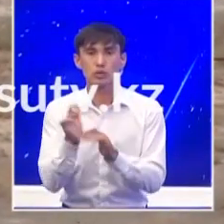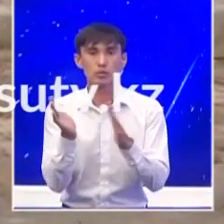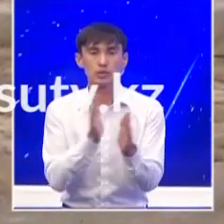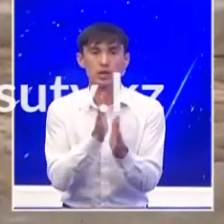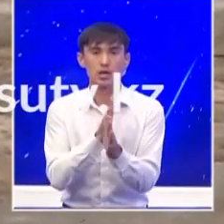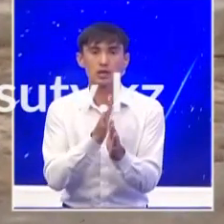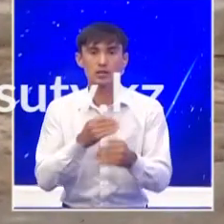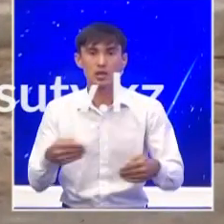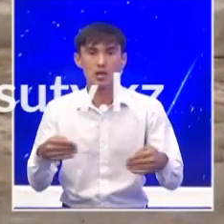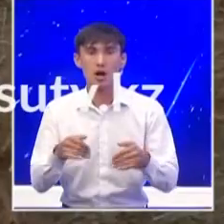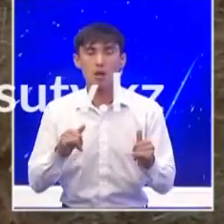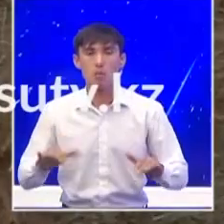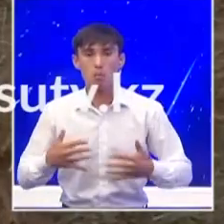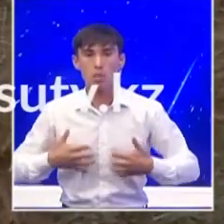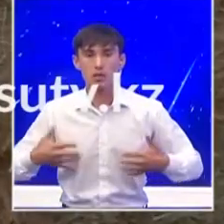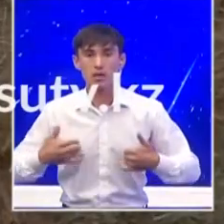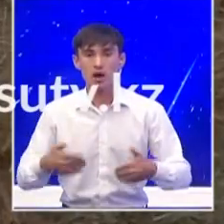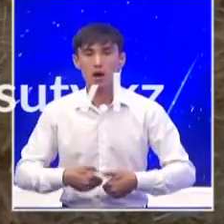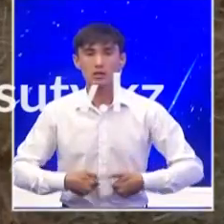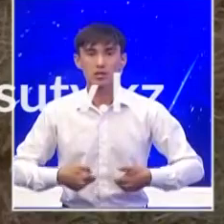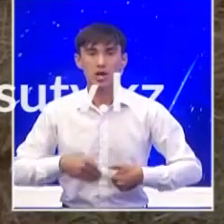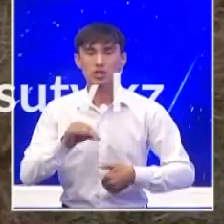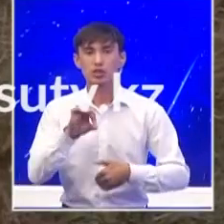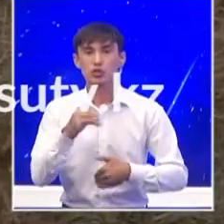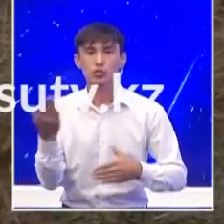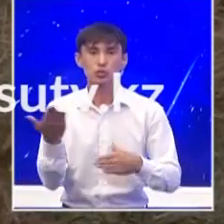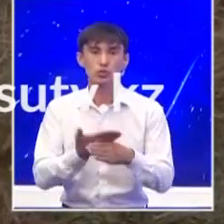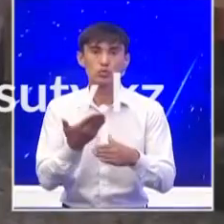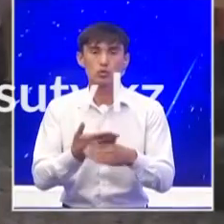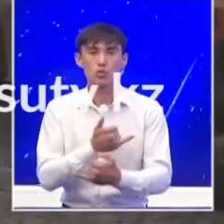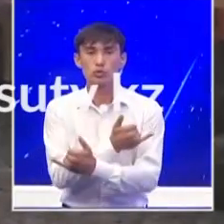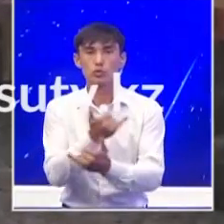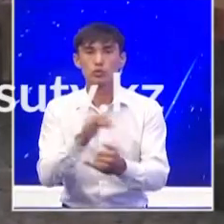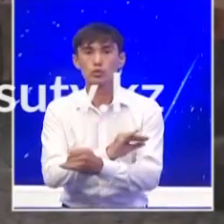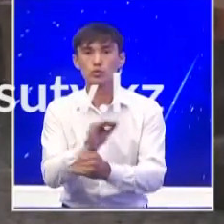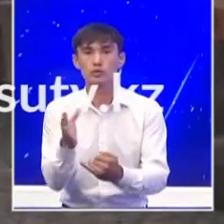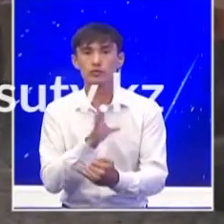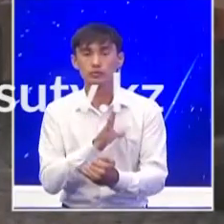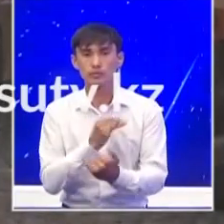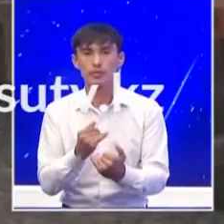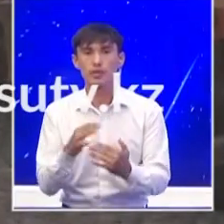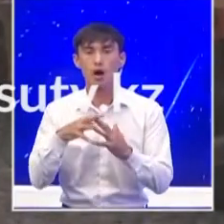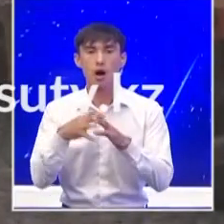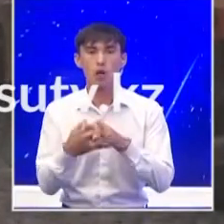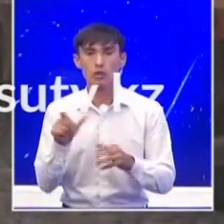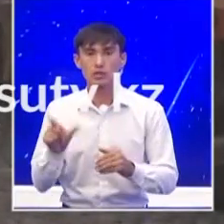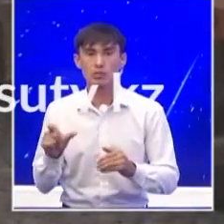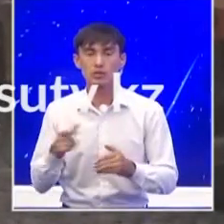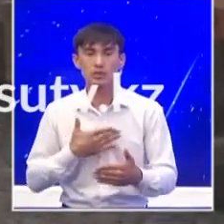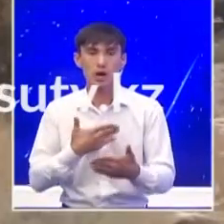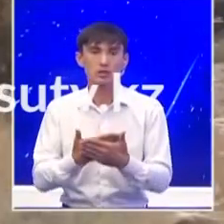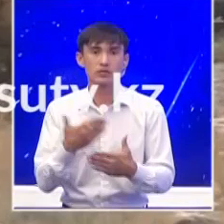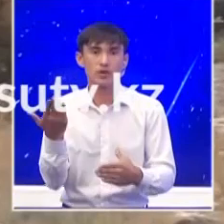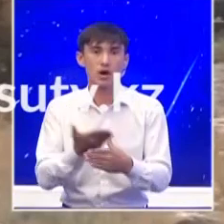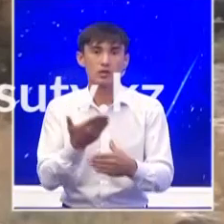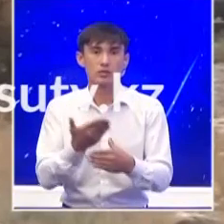ешкісі ашыққан ағайынға деген Жетісу жерінің ыстық ықыласы. Ел бірлігін естен шығармай ауыл азаматтарын аттанысқа келтіріп,